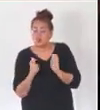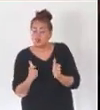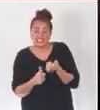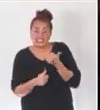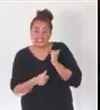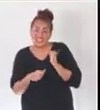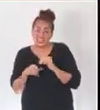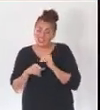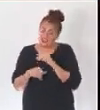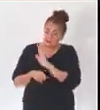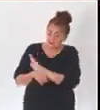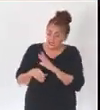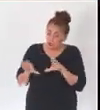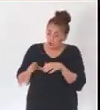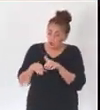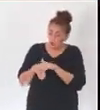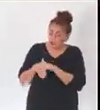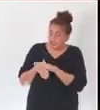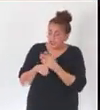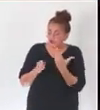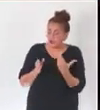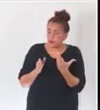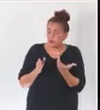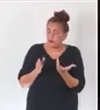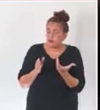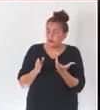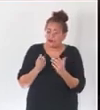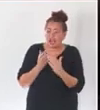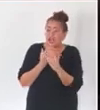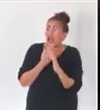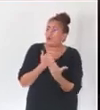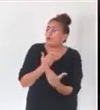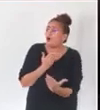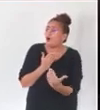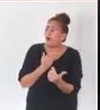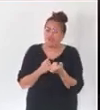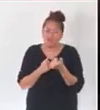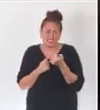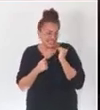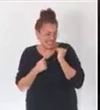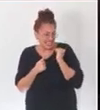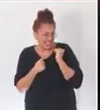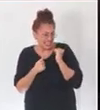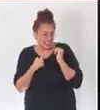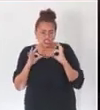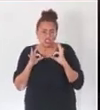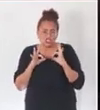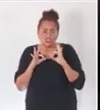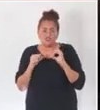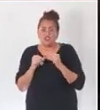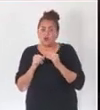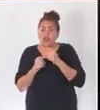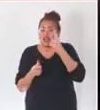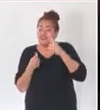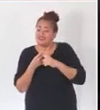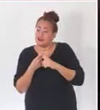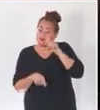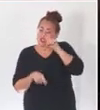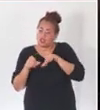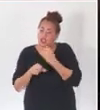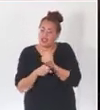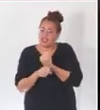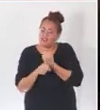vos familles politiques de l'amendement en commission sociale, d'un amendement qui visait à protéger la santé mentale de nos travailleurs et nos